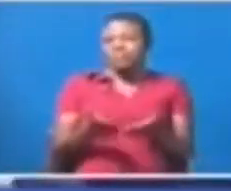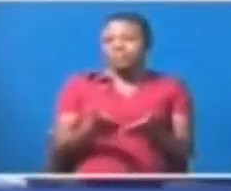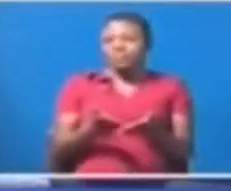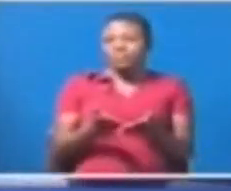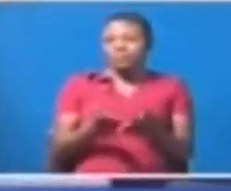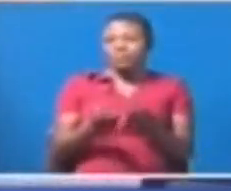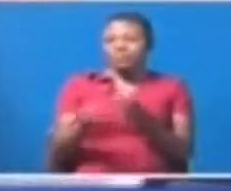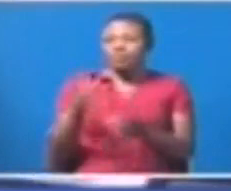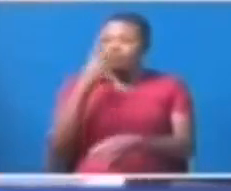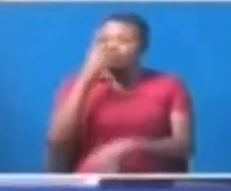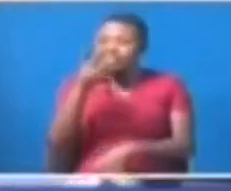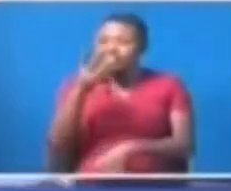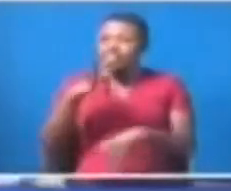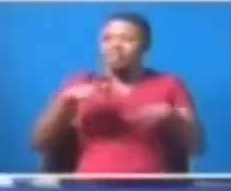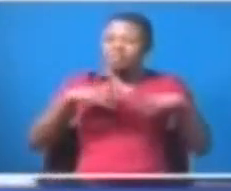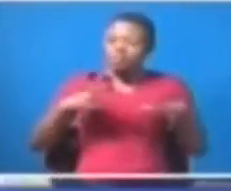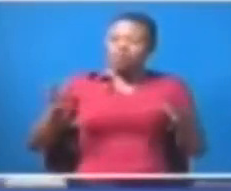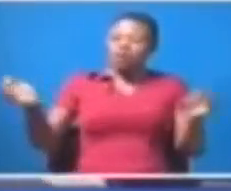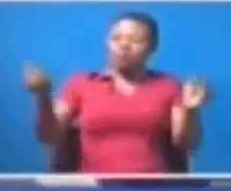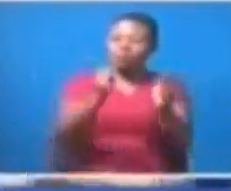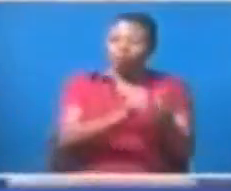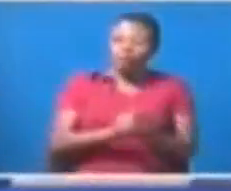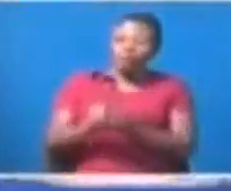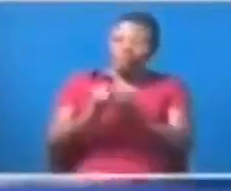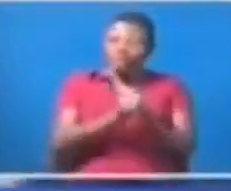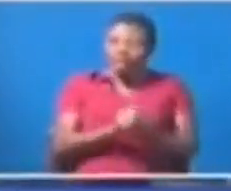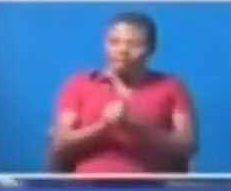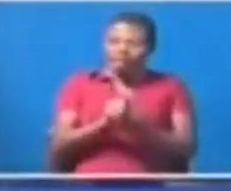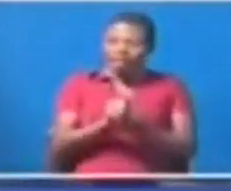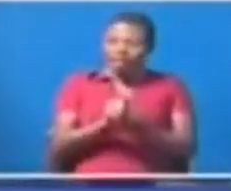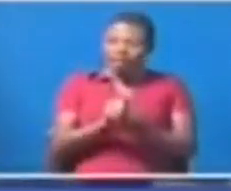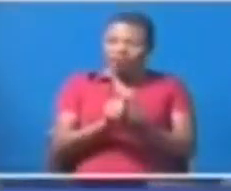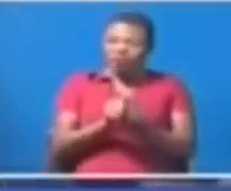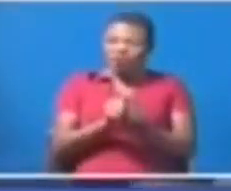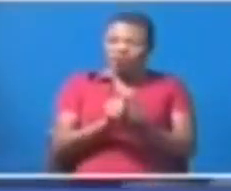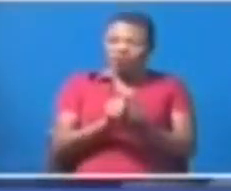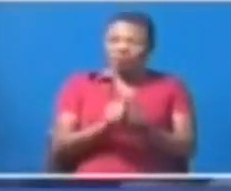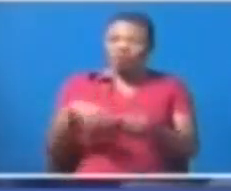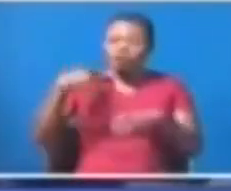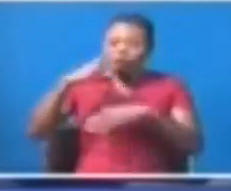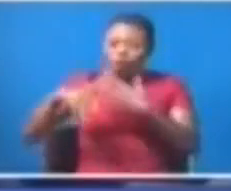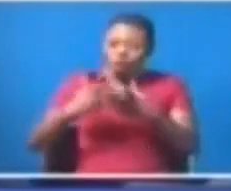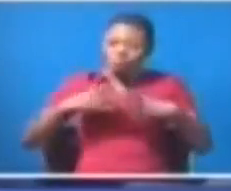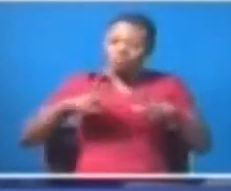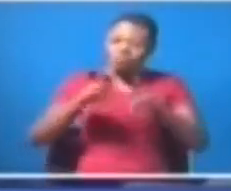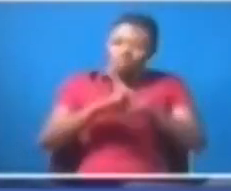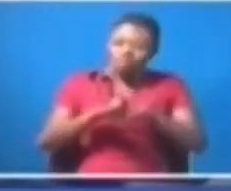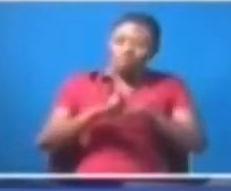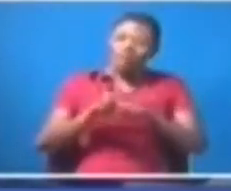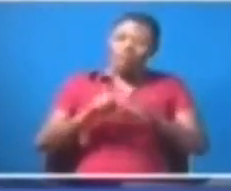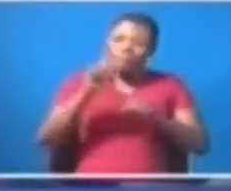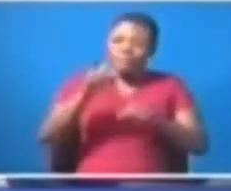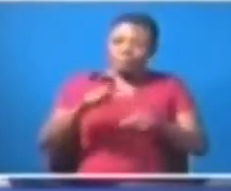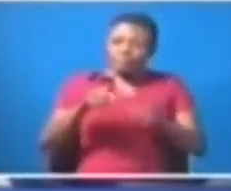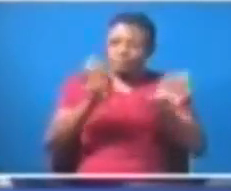Ukiona watu wanakuja pamoja, birds of a feather flock to together. Kwa hivyo